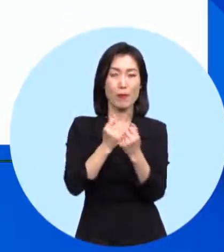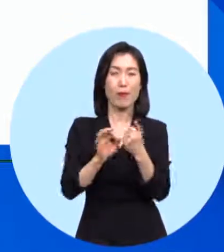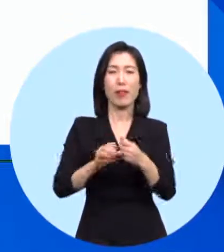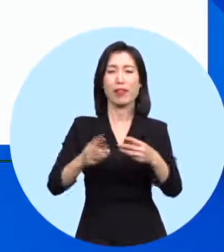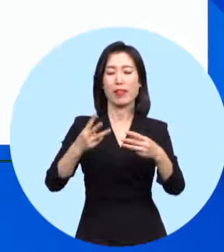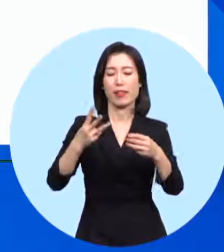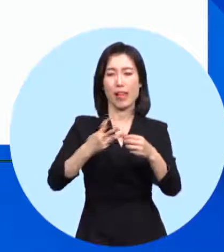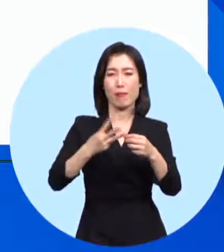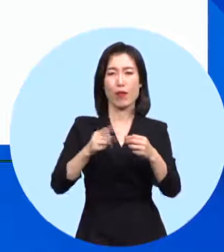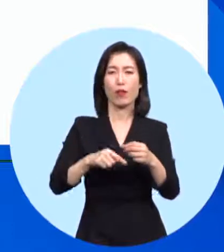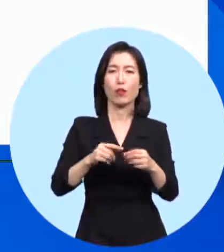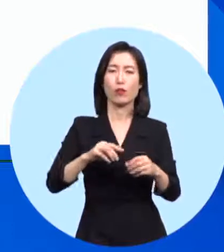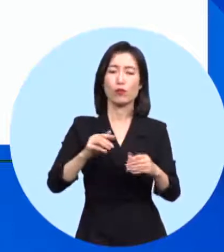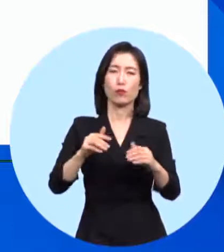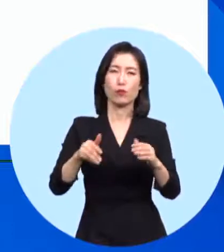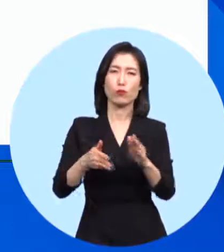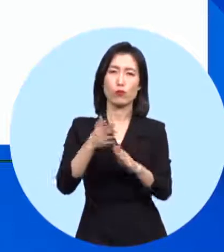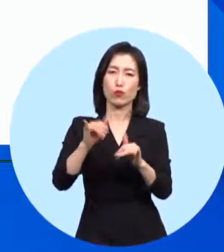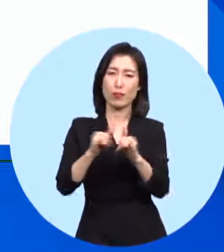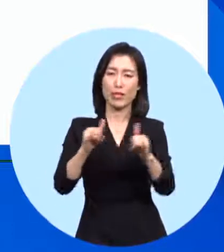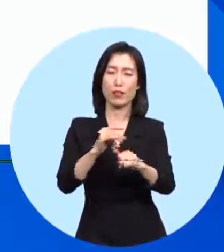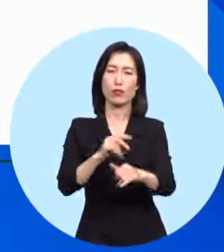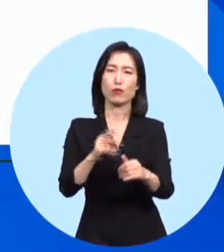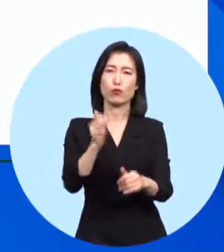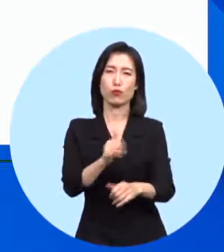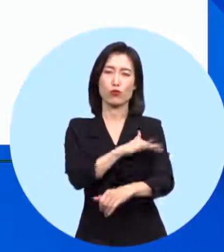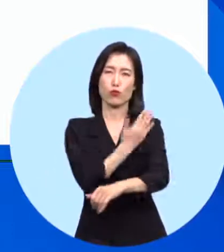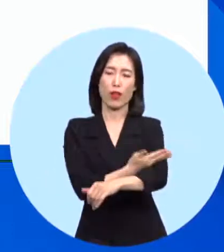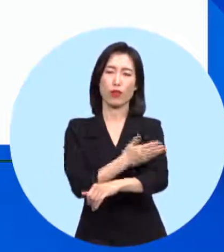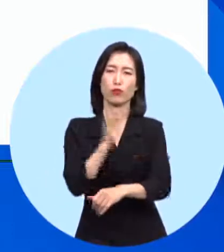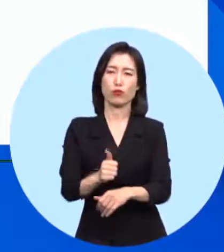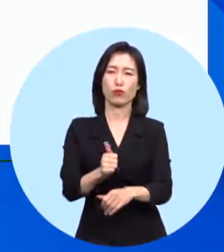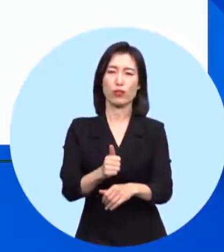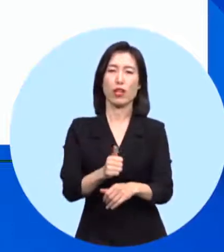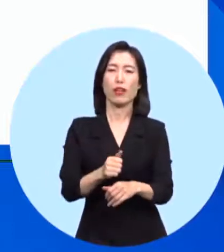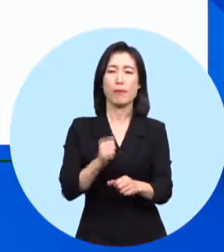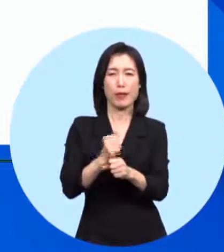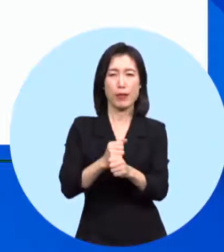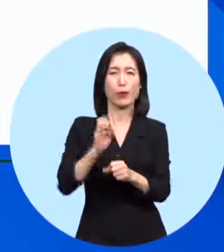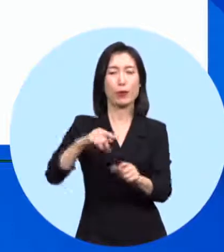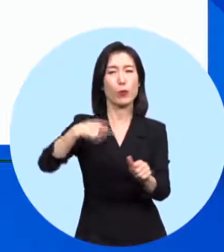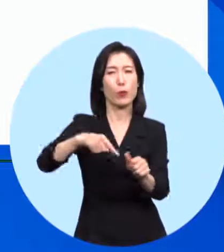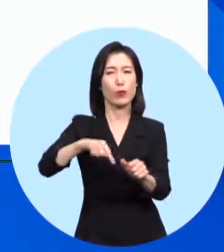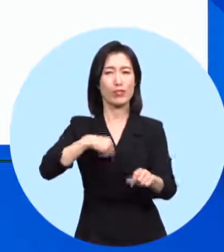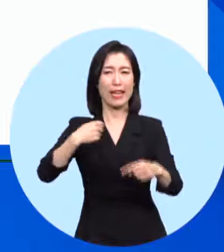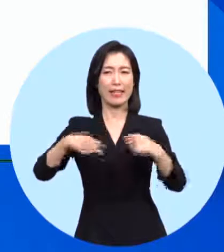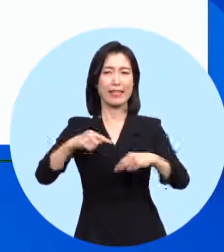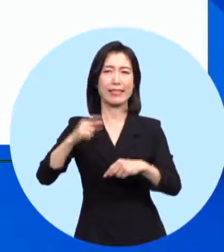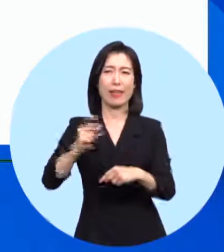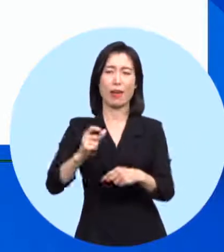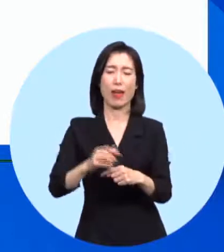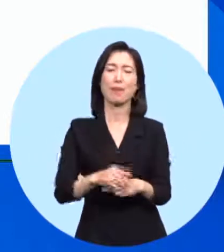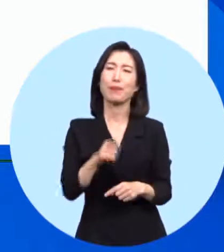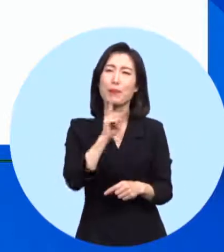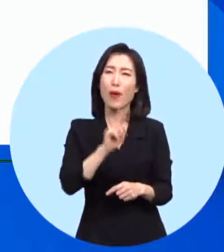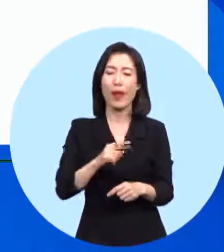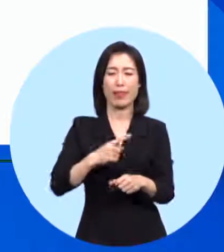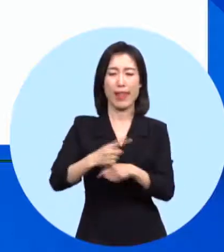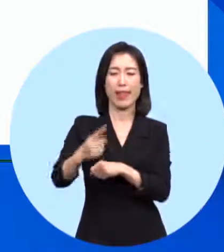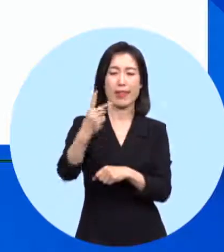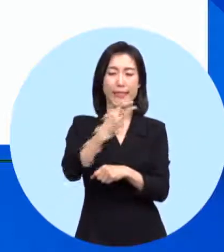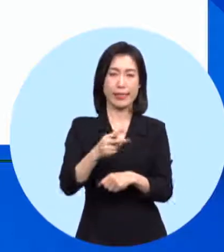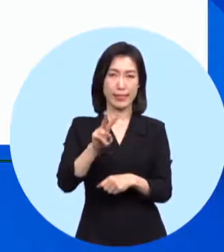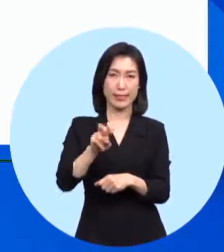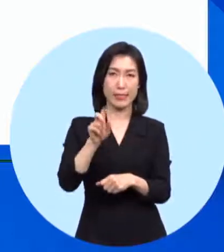이제 주민주권 구현과 교육자치 강화라고 하는 말씀을 드릴 텐데, 우리가 내년이 되겠습니다.